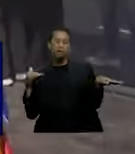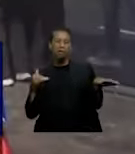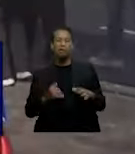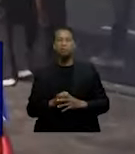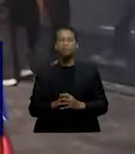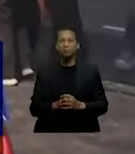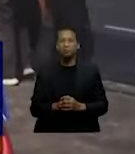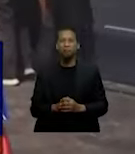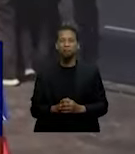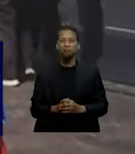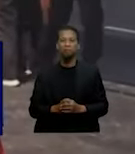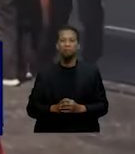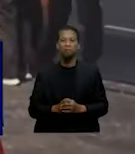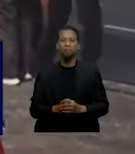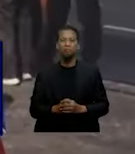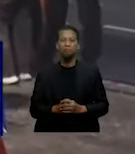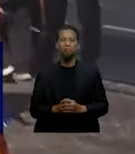hendak